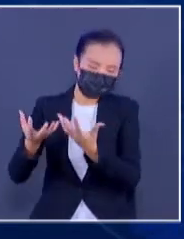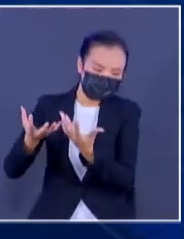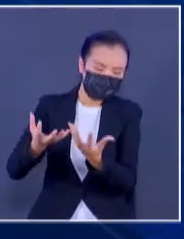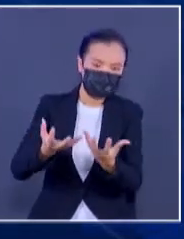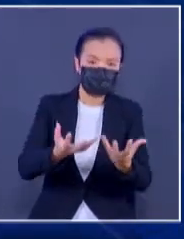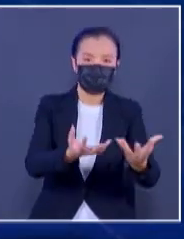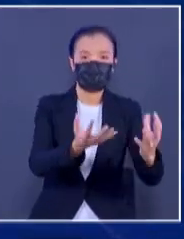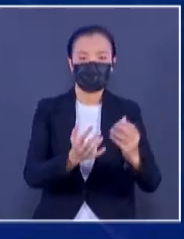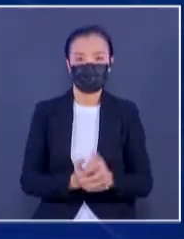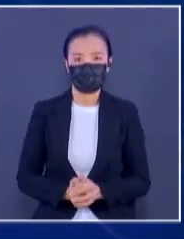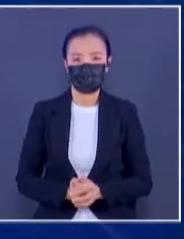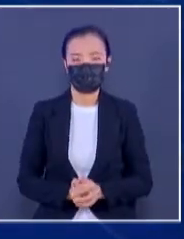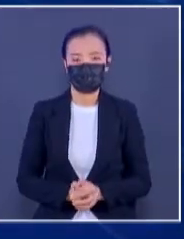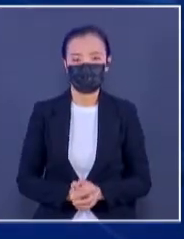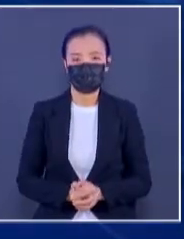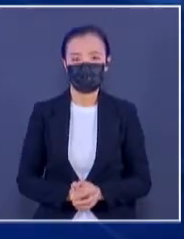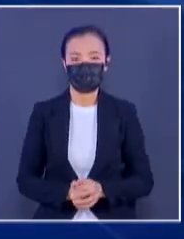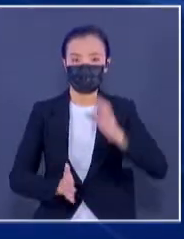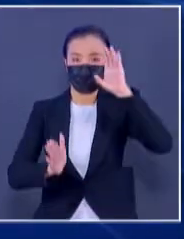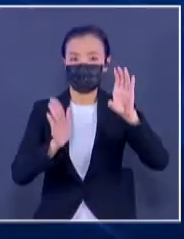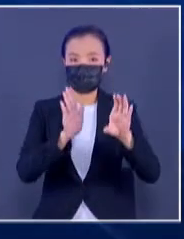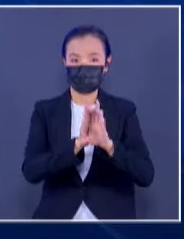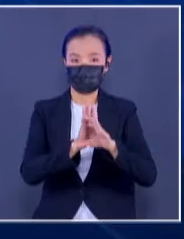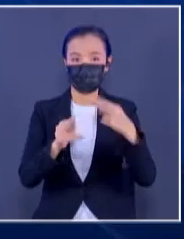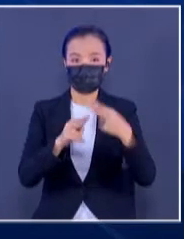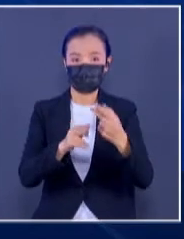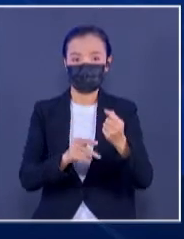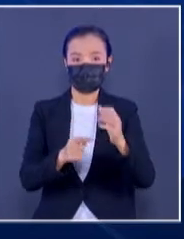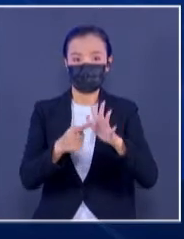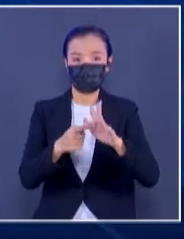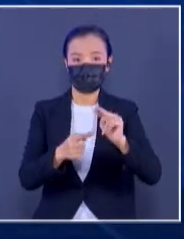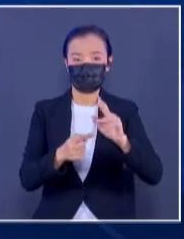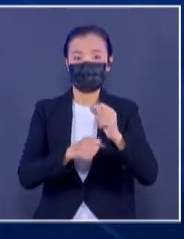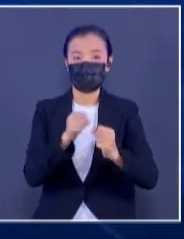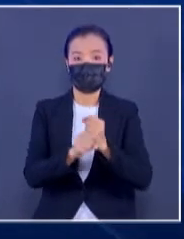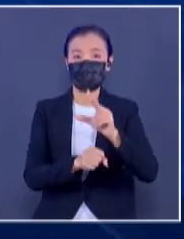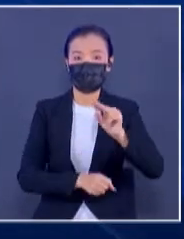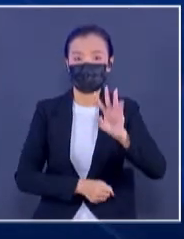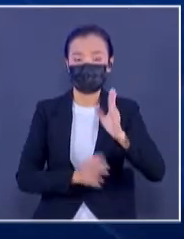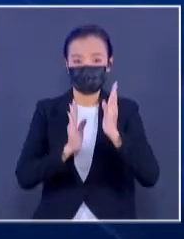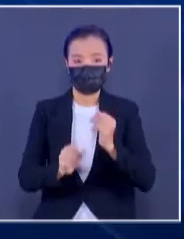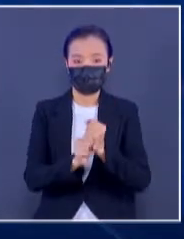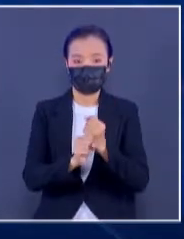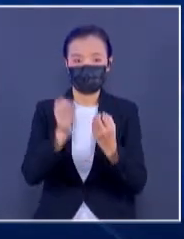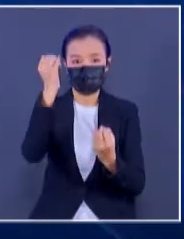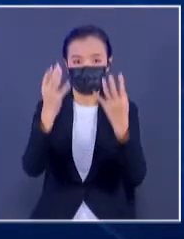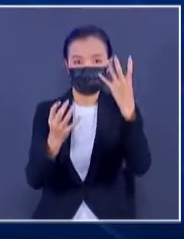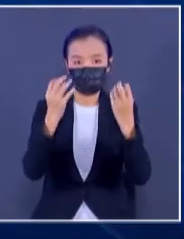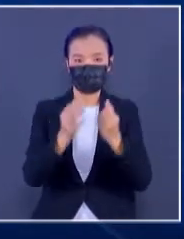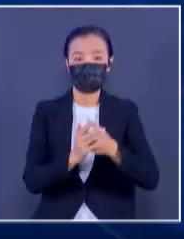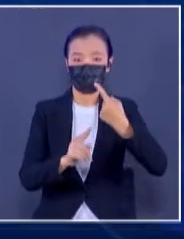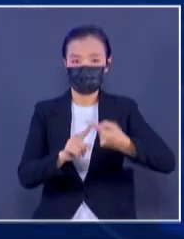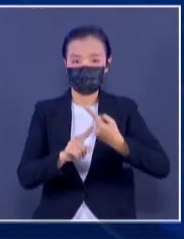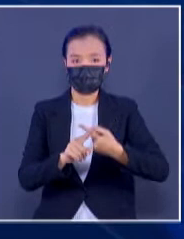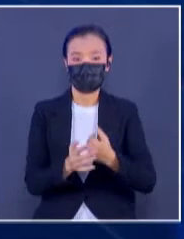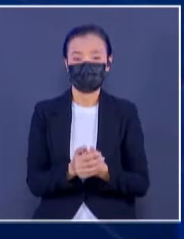ครับโดยผู้โพสต์ภาพนี้คือนายอำนาจเผือกโคกสูงครับอายุ34ปีเป็นเจ้าหน้าที่ป่าไม้หน่วยพิทักษ์ป่าชั่วคราวดงตะ